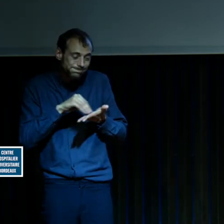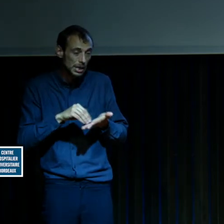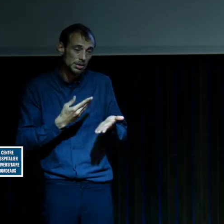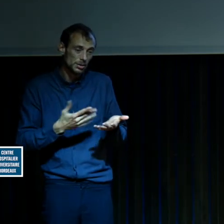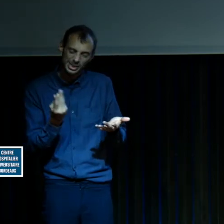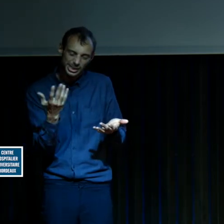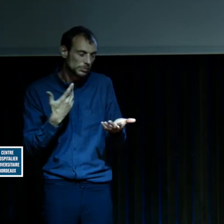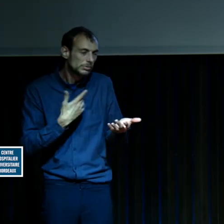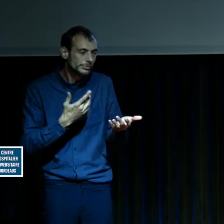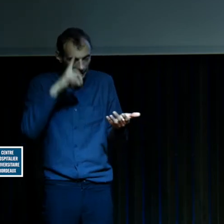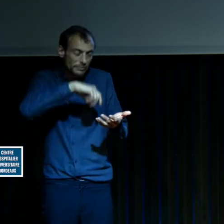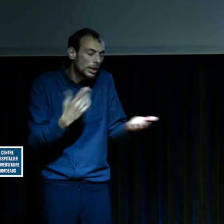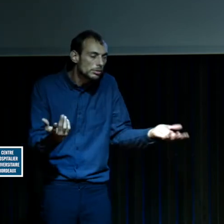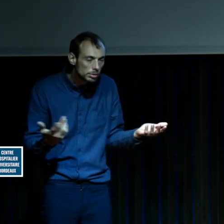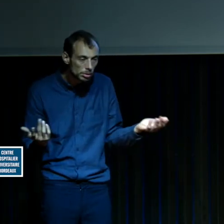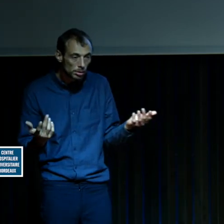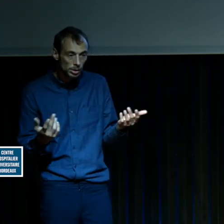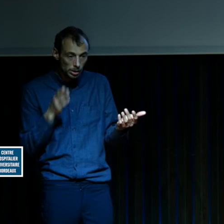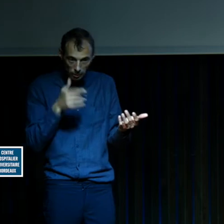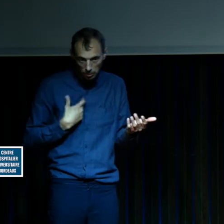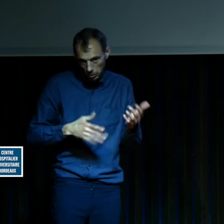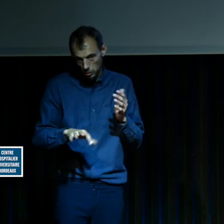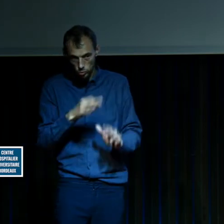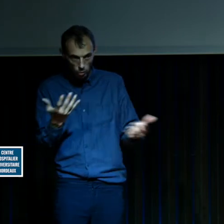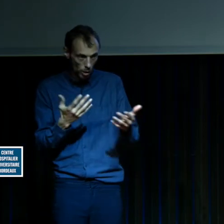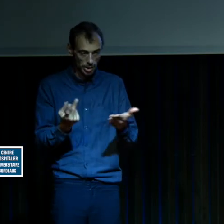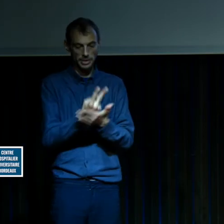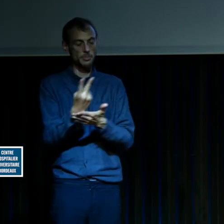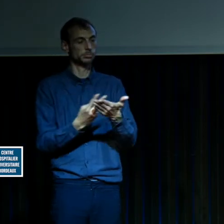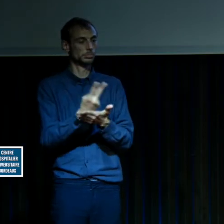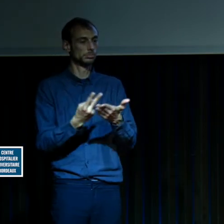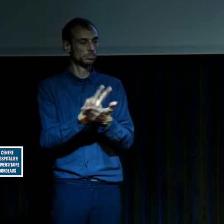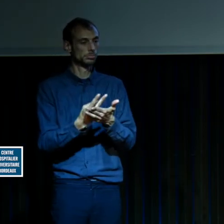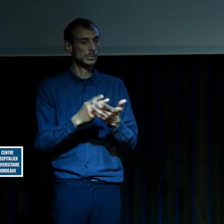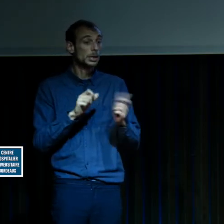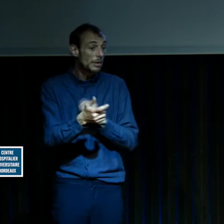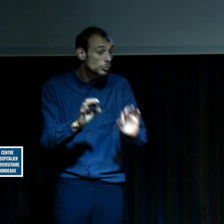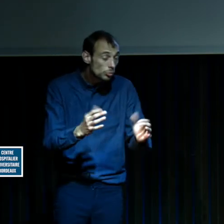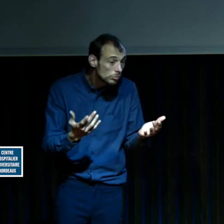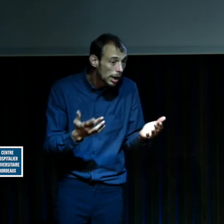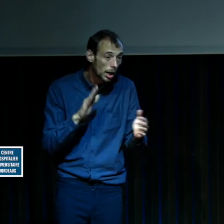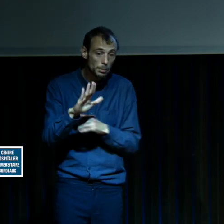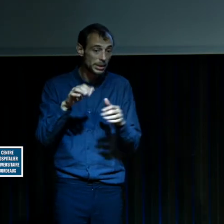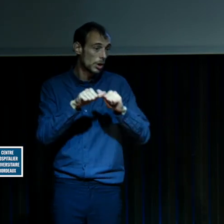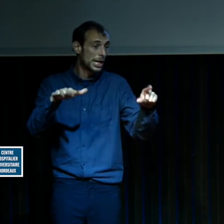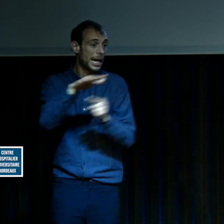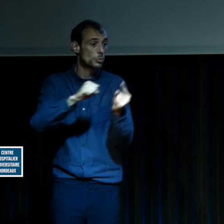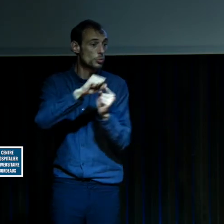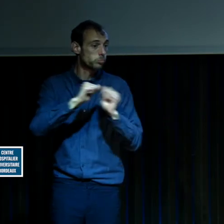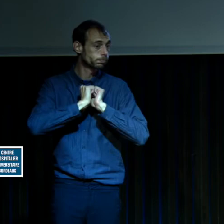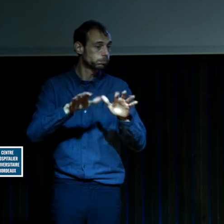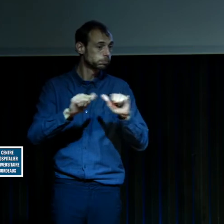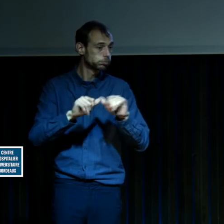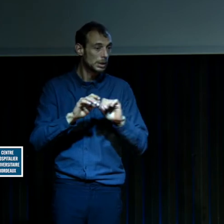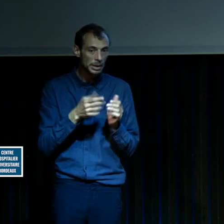j'ai décidé de le dessiner et puis j'ai mis ça sur les réseaux sociaux et ça devait rester un peu en vase clos avec ma famille,